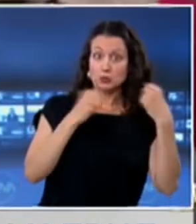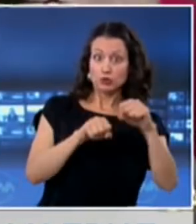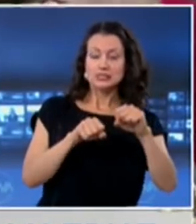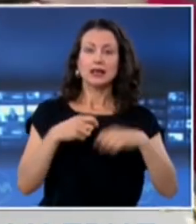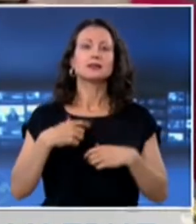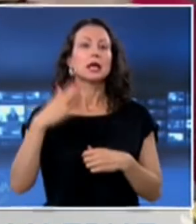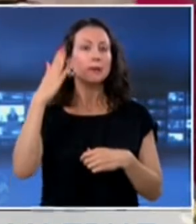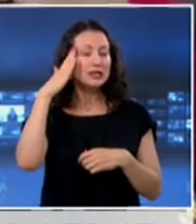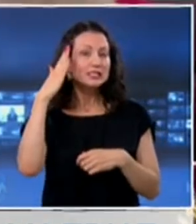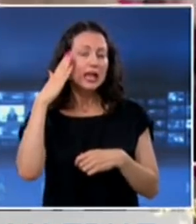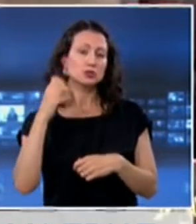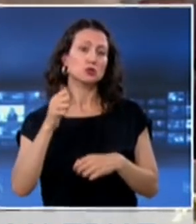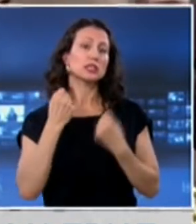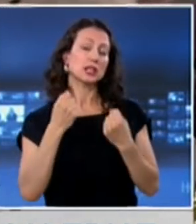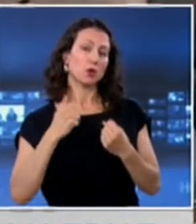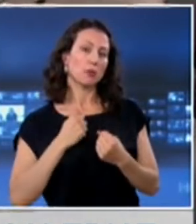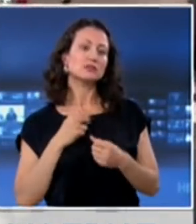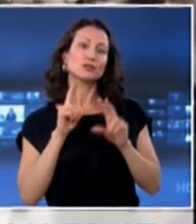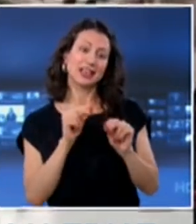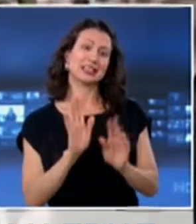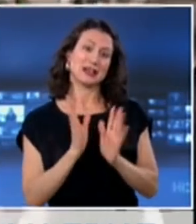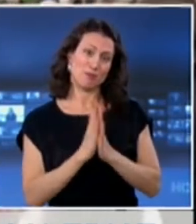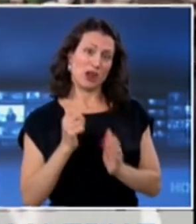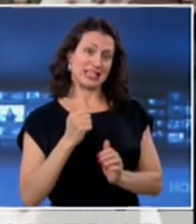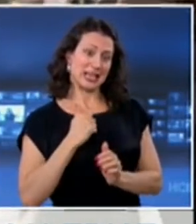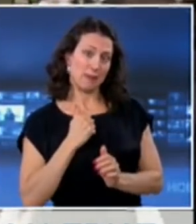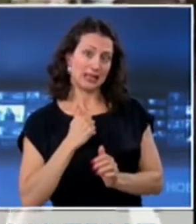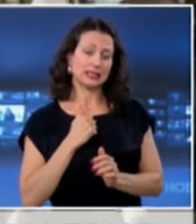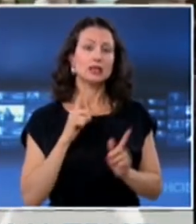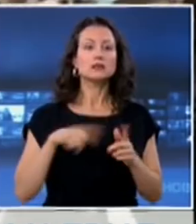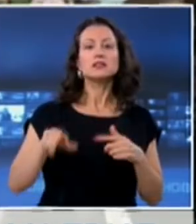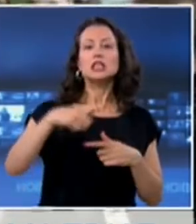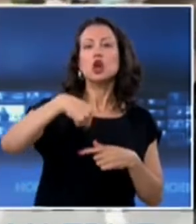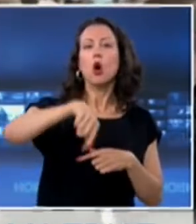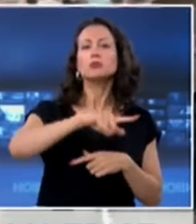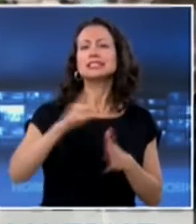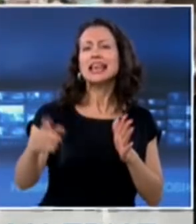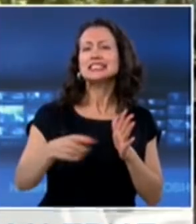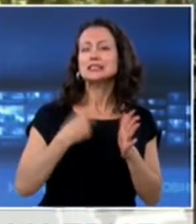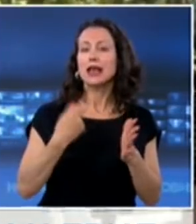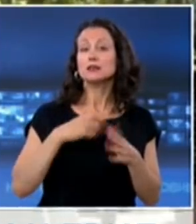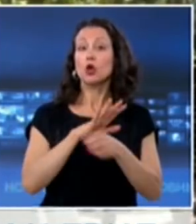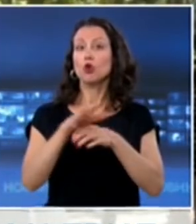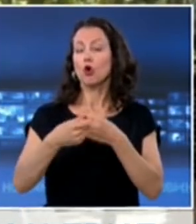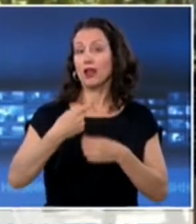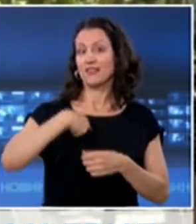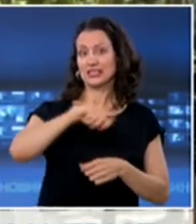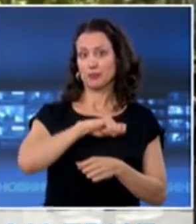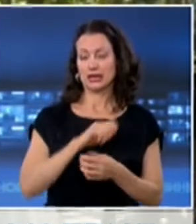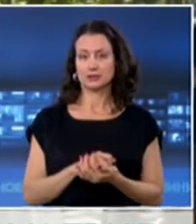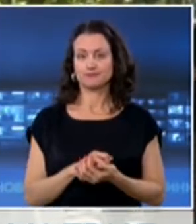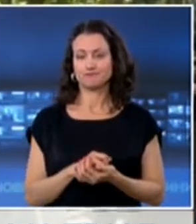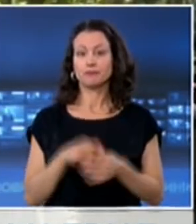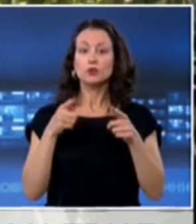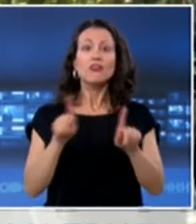увеличи ограниченията. Областта е най-тежко засегнатата от коронавируса в Испания. Това